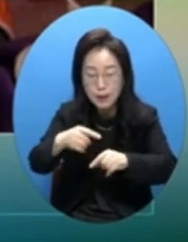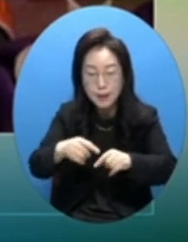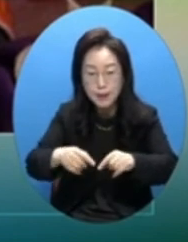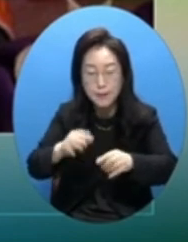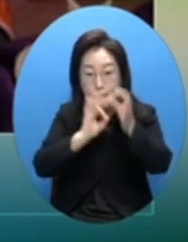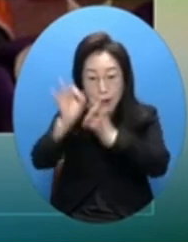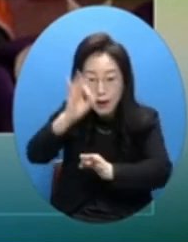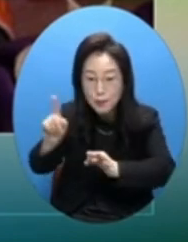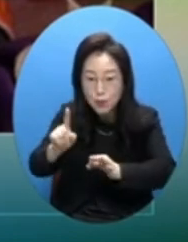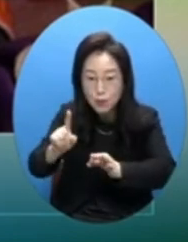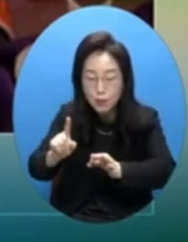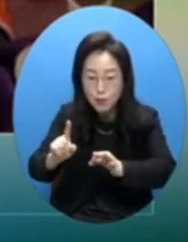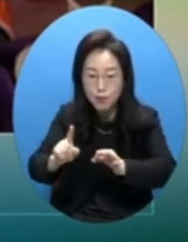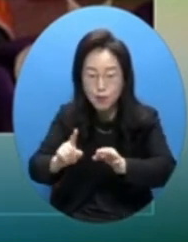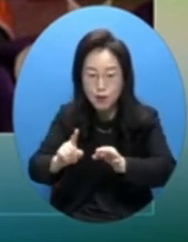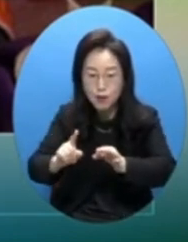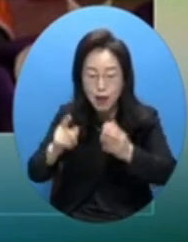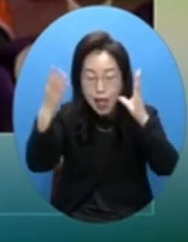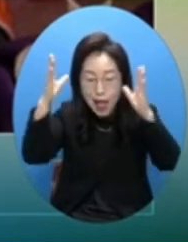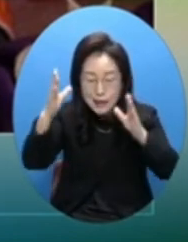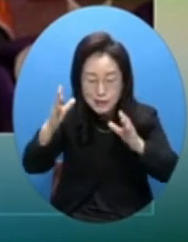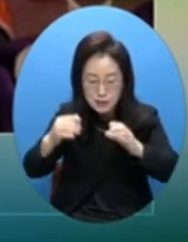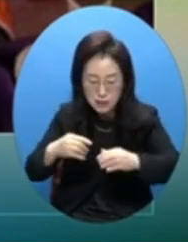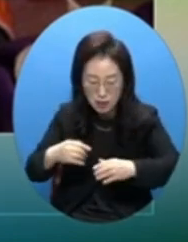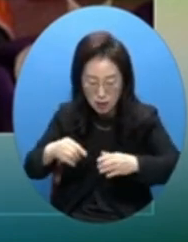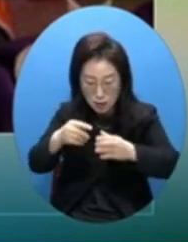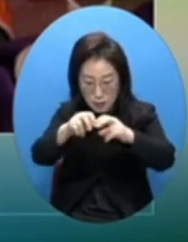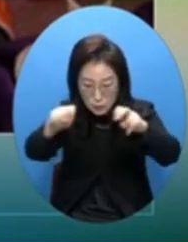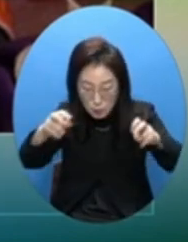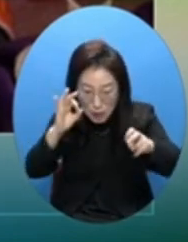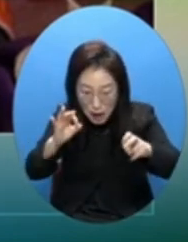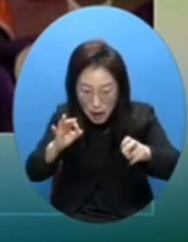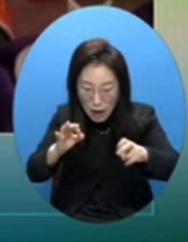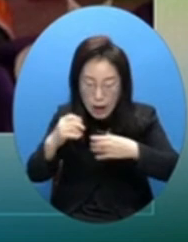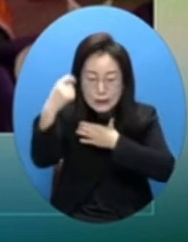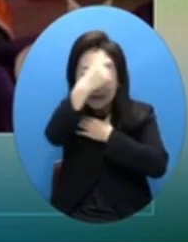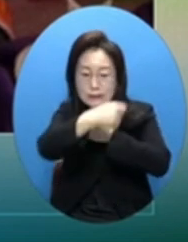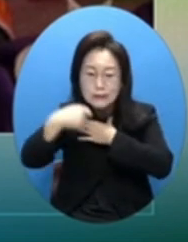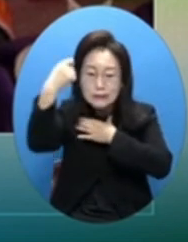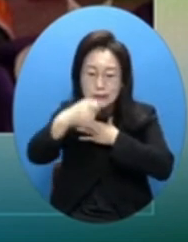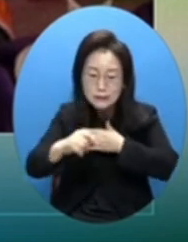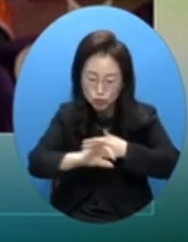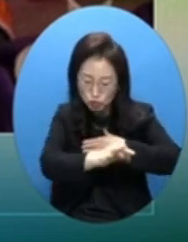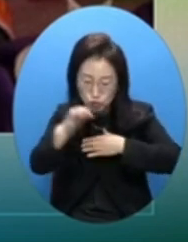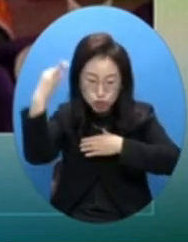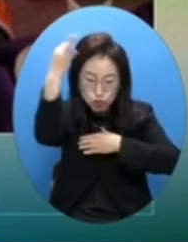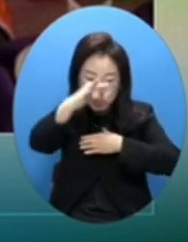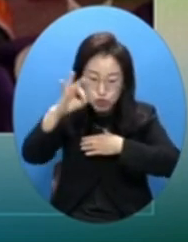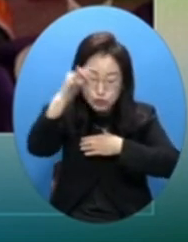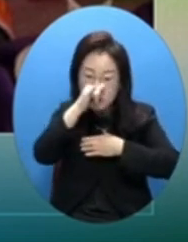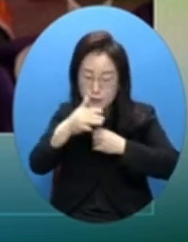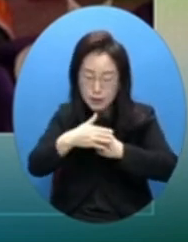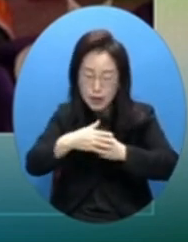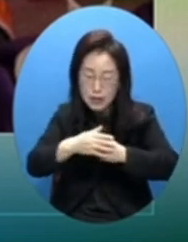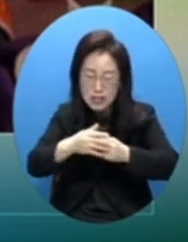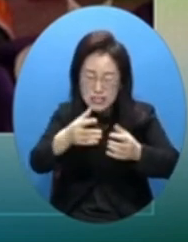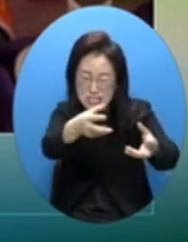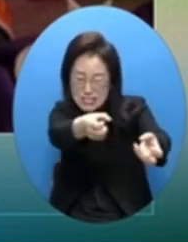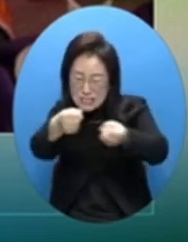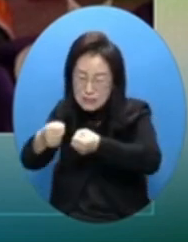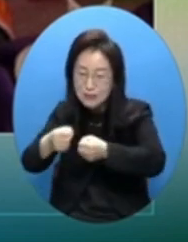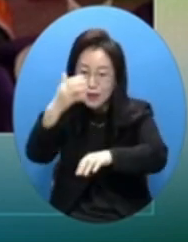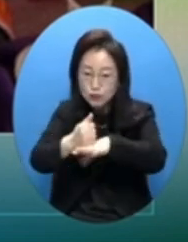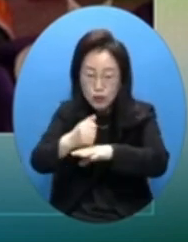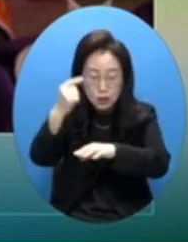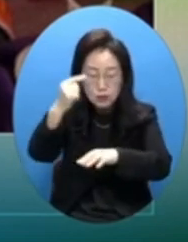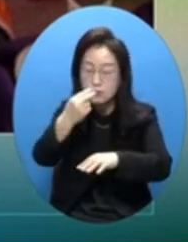목에 갖고 있는 딸을 무리하게 끄집어내면서 호흡곤란이 와서 뇌성마비가 되고 심지어는 2주 동안 수면제만